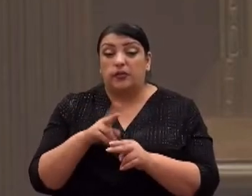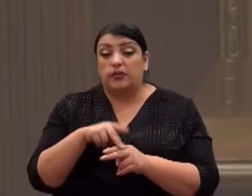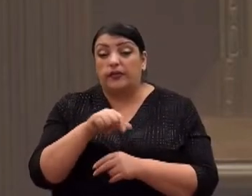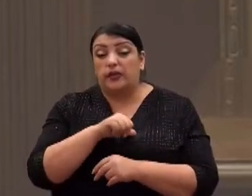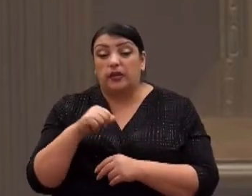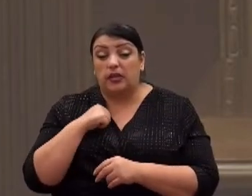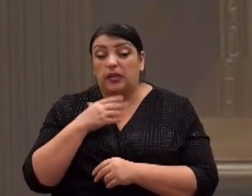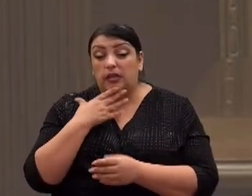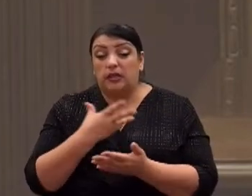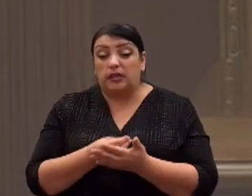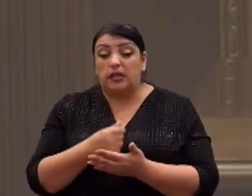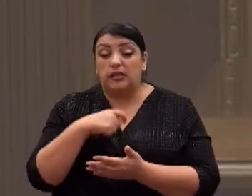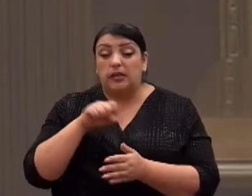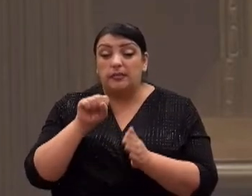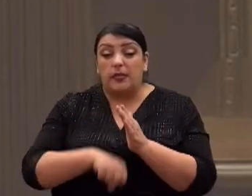ինքնասպանության հասցնելու